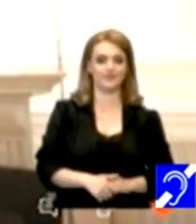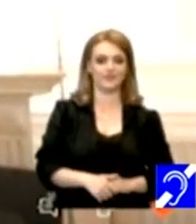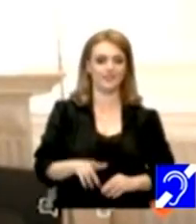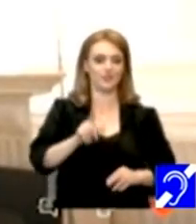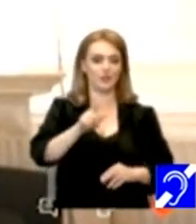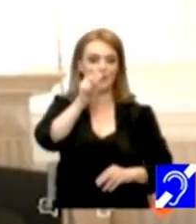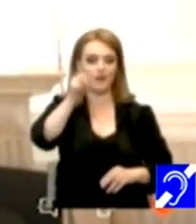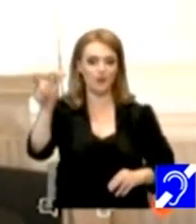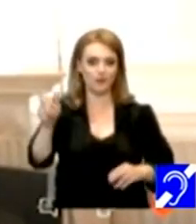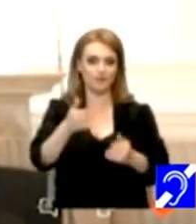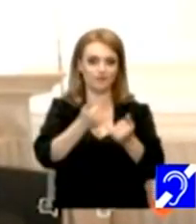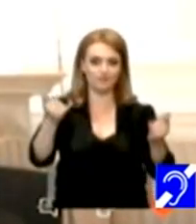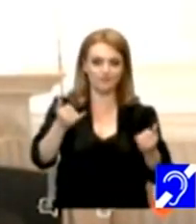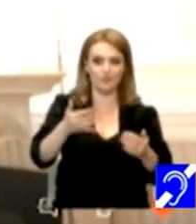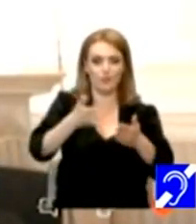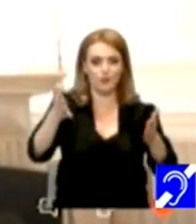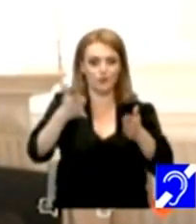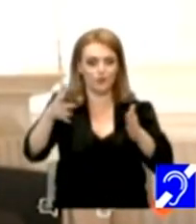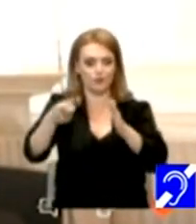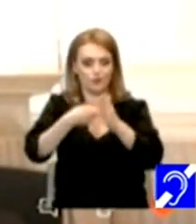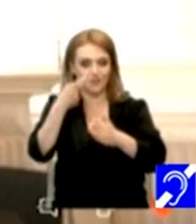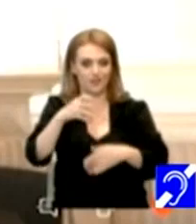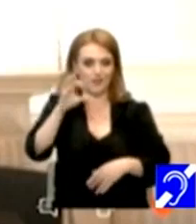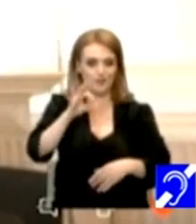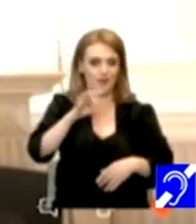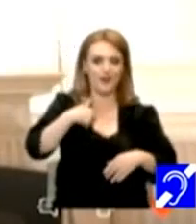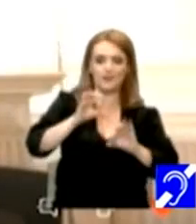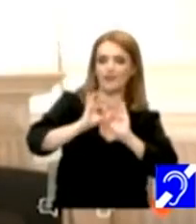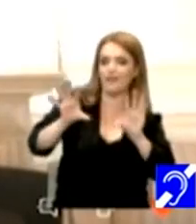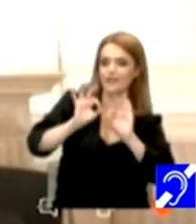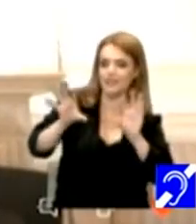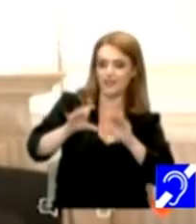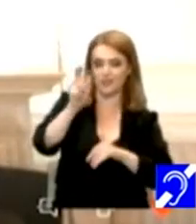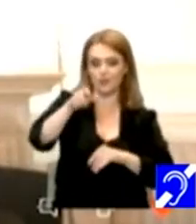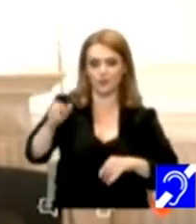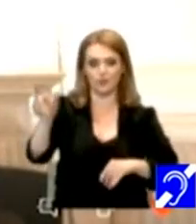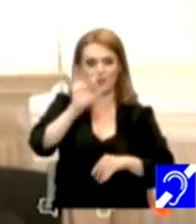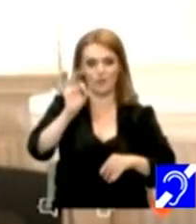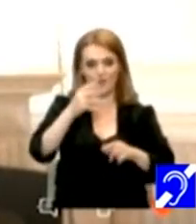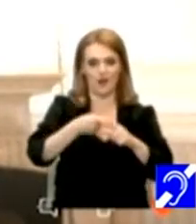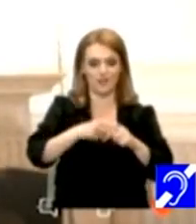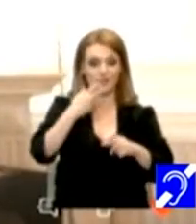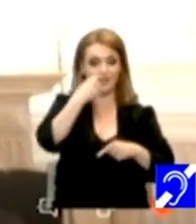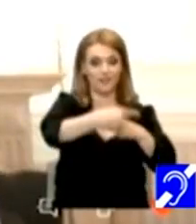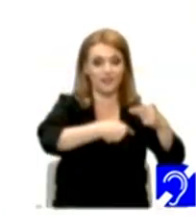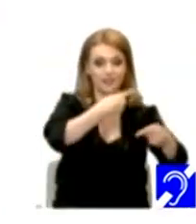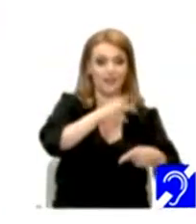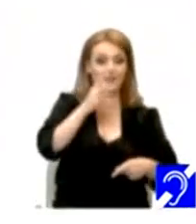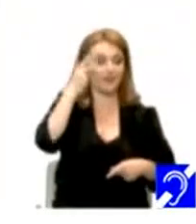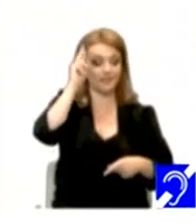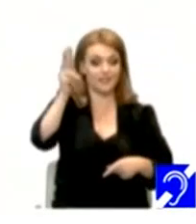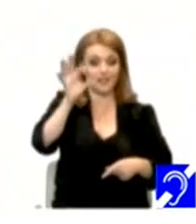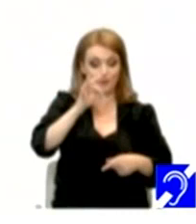publicului tânăr și să-l comunic publicului internațional, de fapt, celui care nu ne cunoaște pe